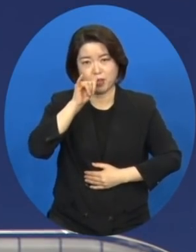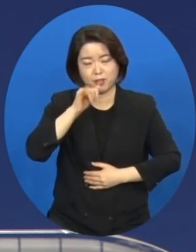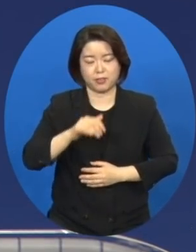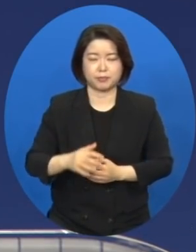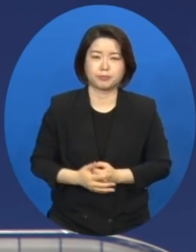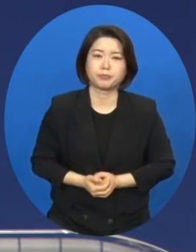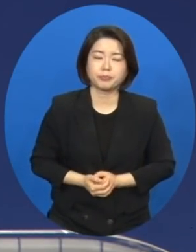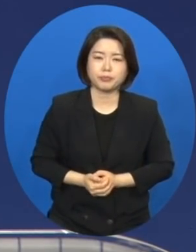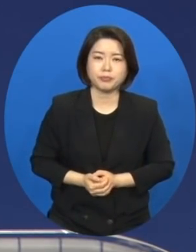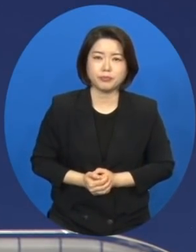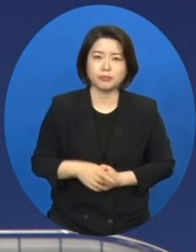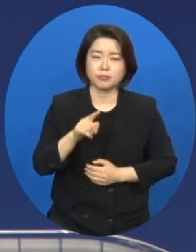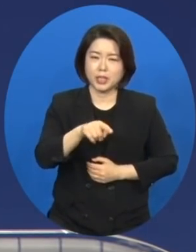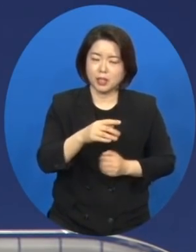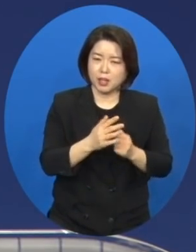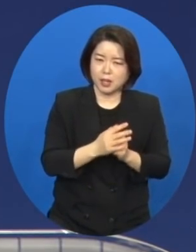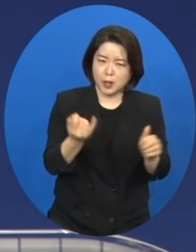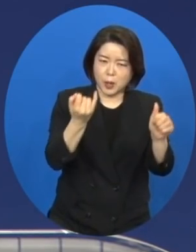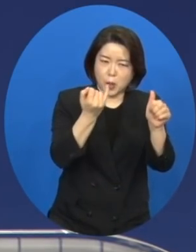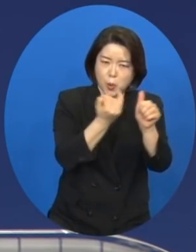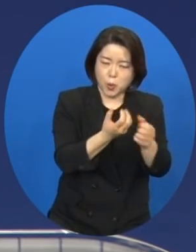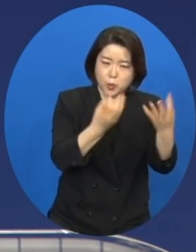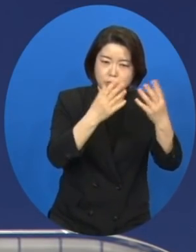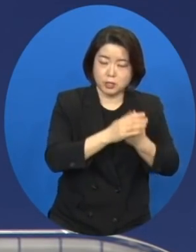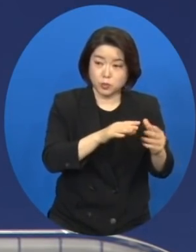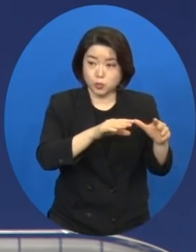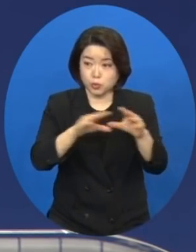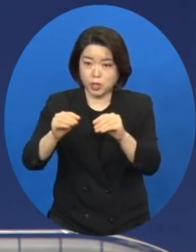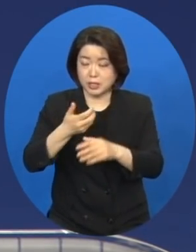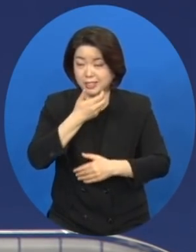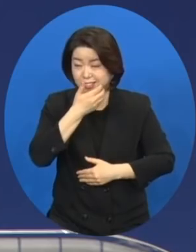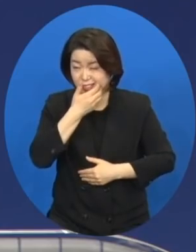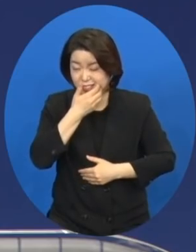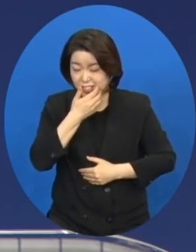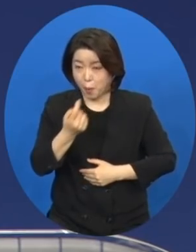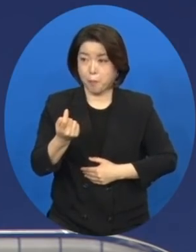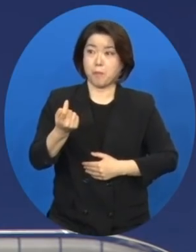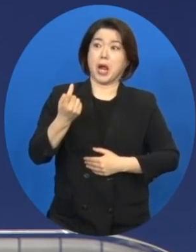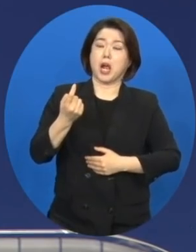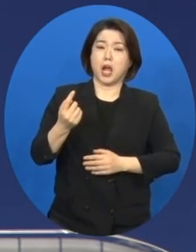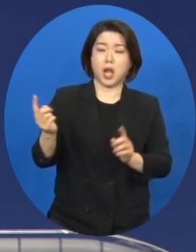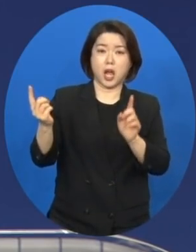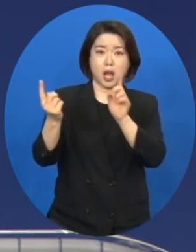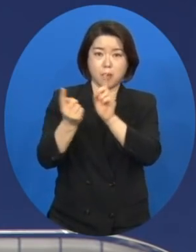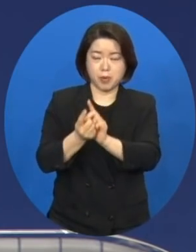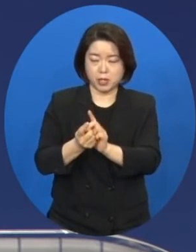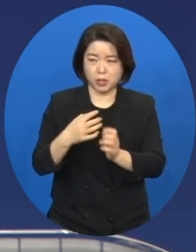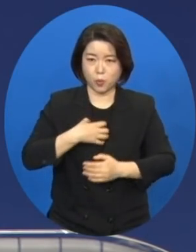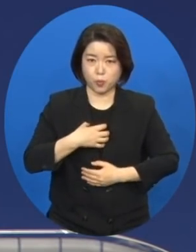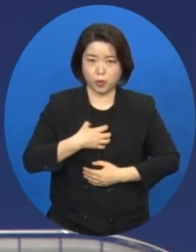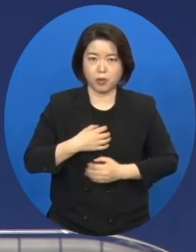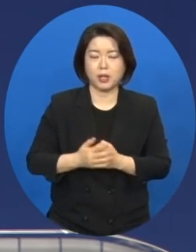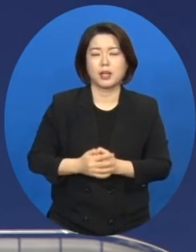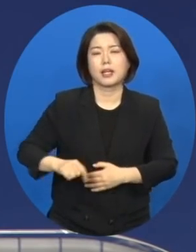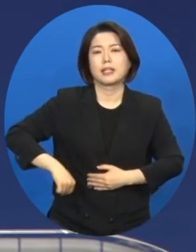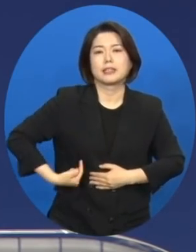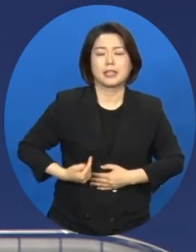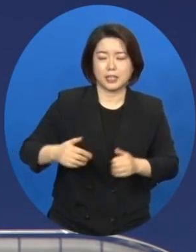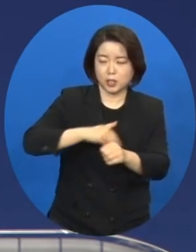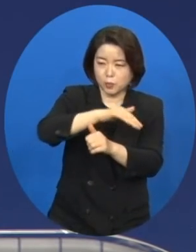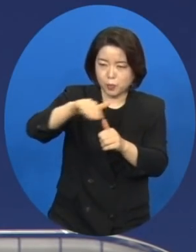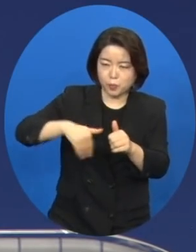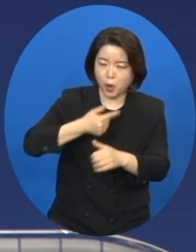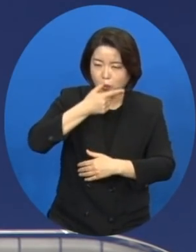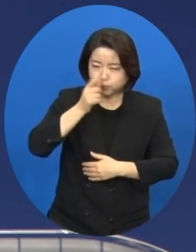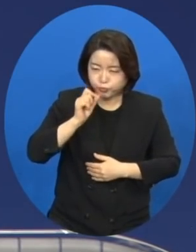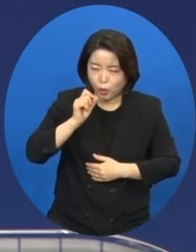당할 상황을 깨닫고 주님께 나아가는 거죠. 자신의 비참한 현 상태에 대한 각성이 변화의 시작입니다.